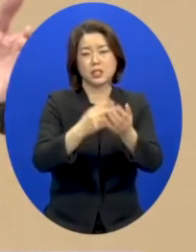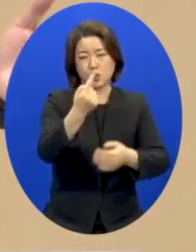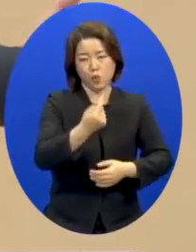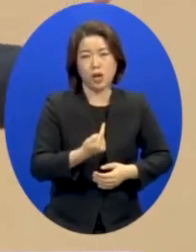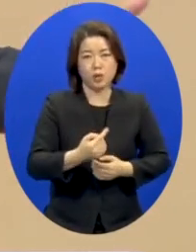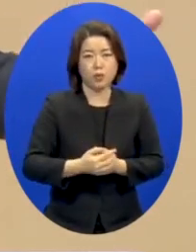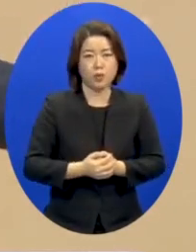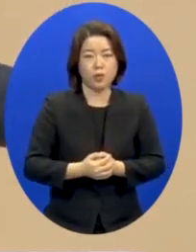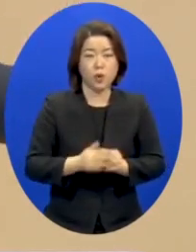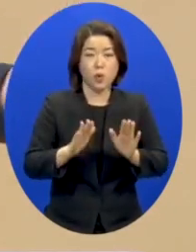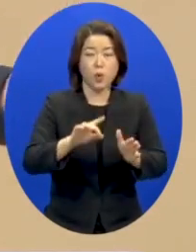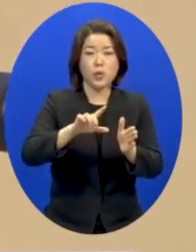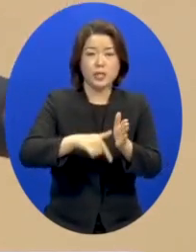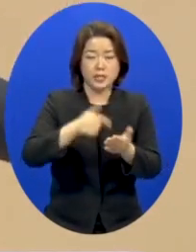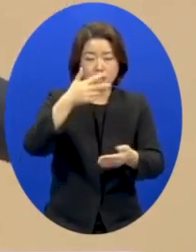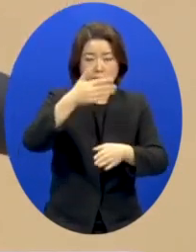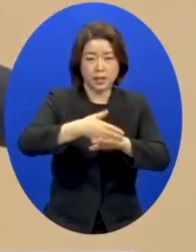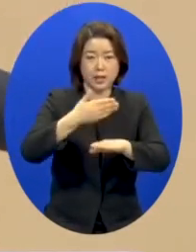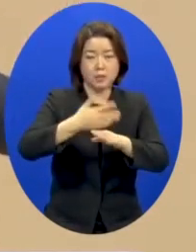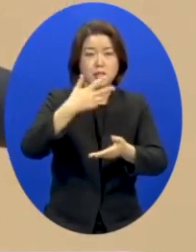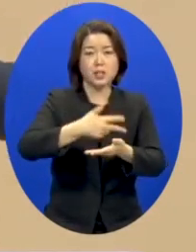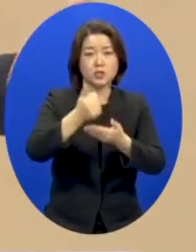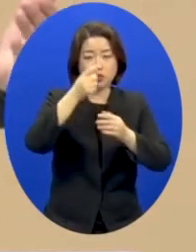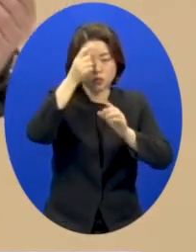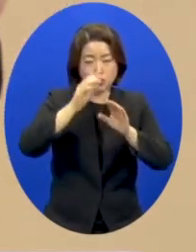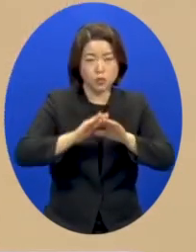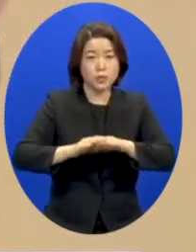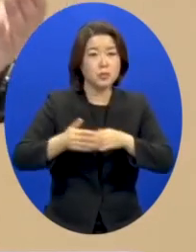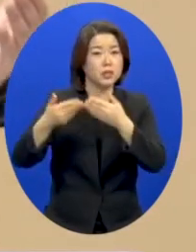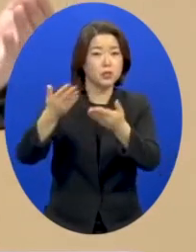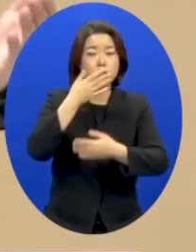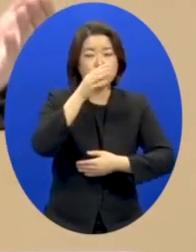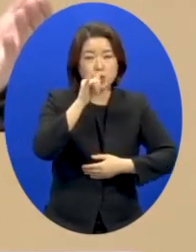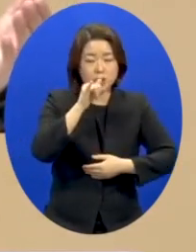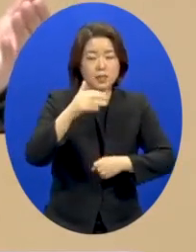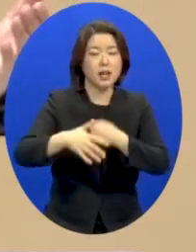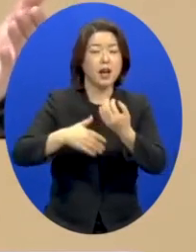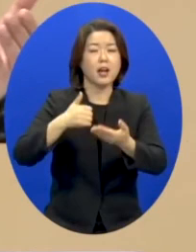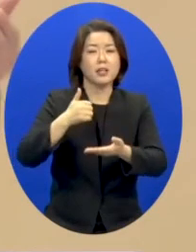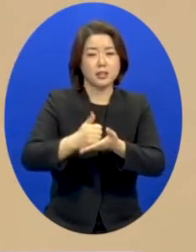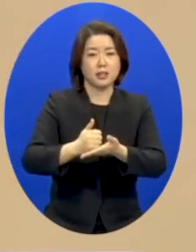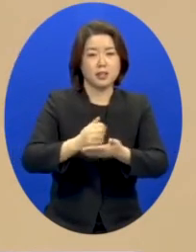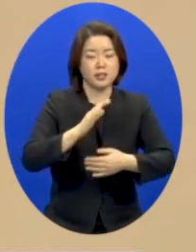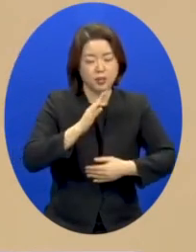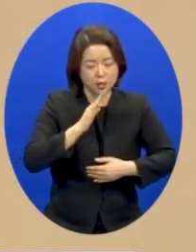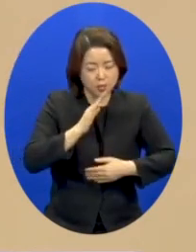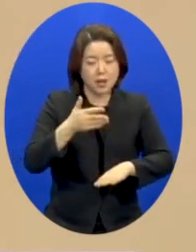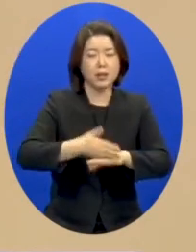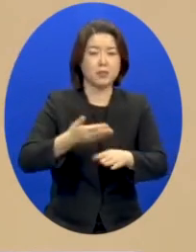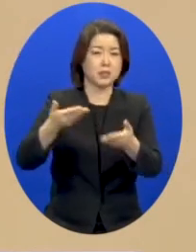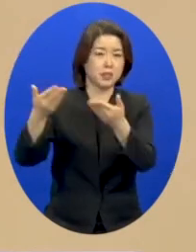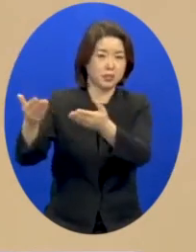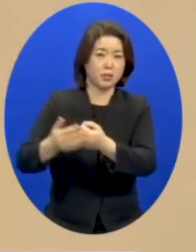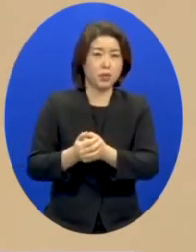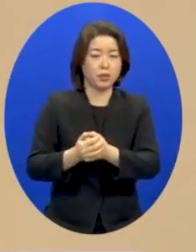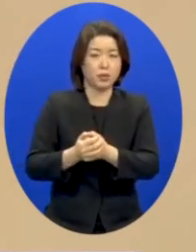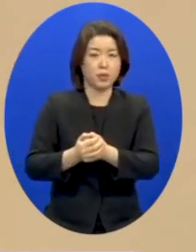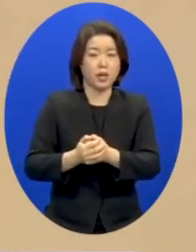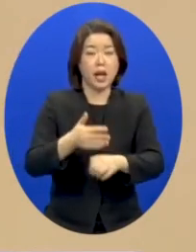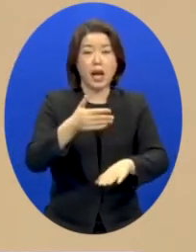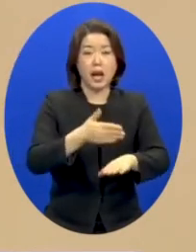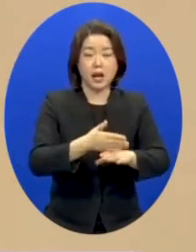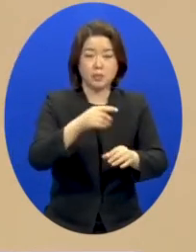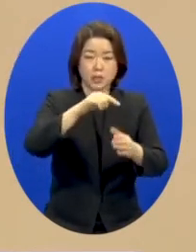이 시간 감사주의를 지키게 하시는 하나님께 정말 감사합시다. 정말 감사한 것 중에 또